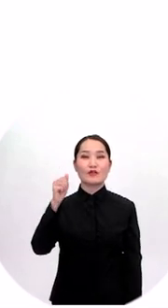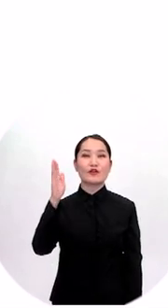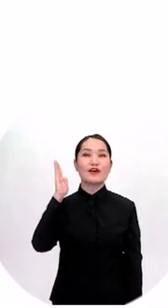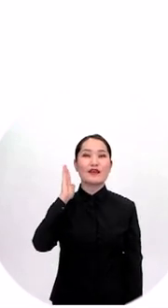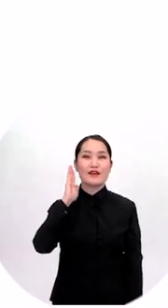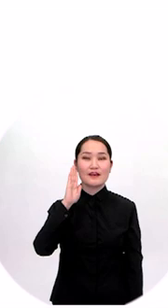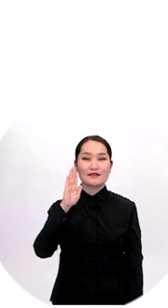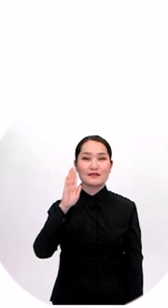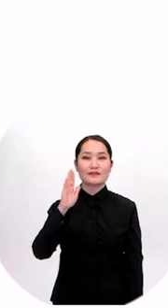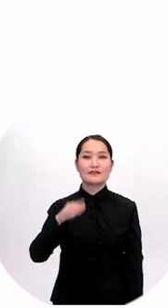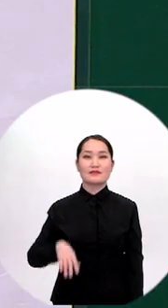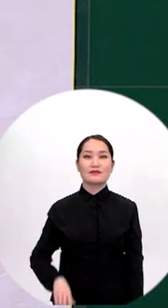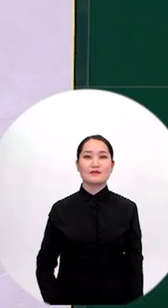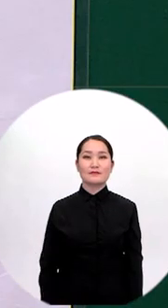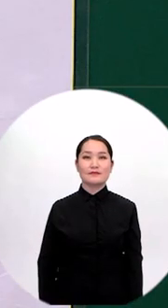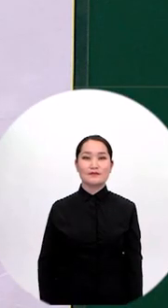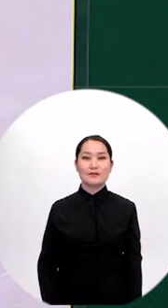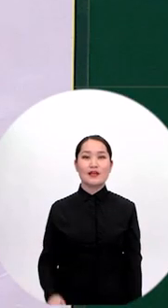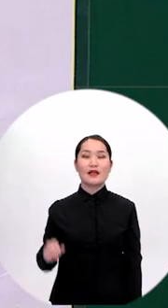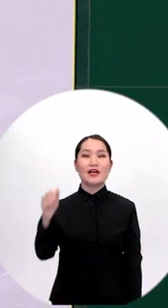Алуунгоо их.